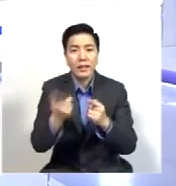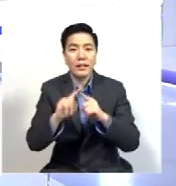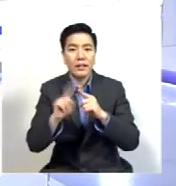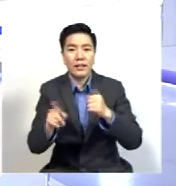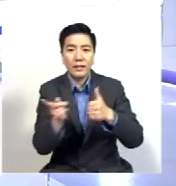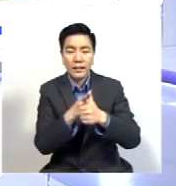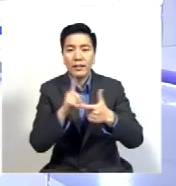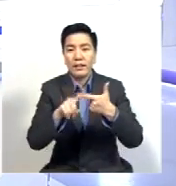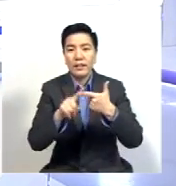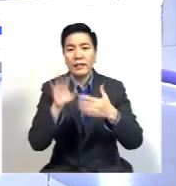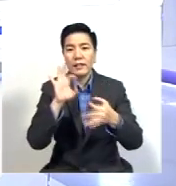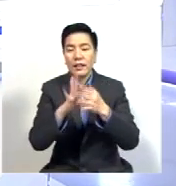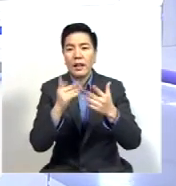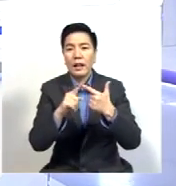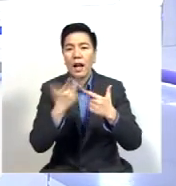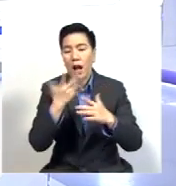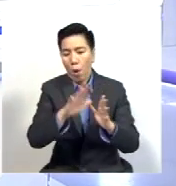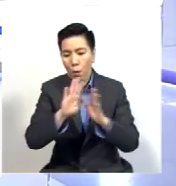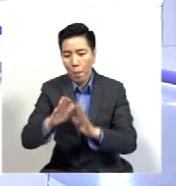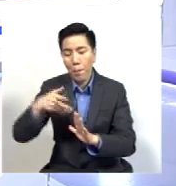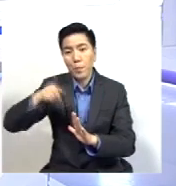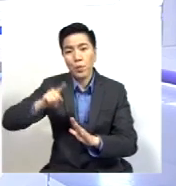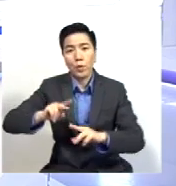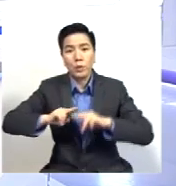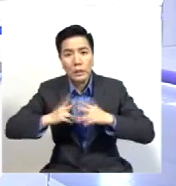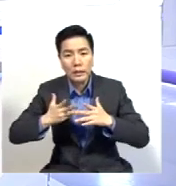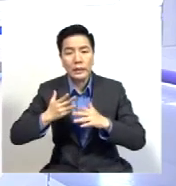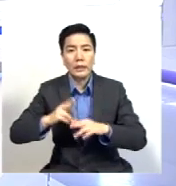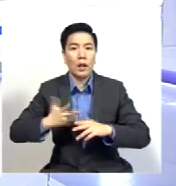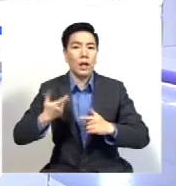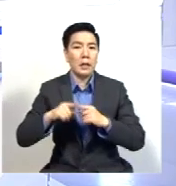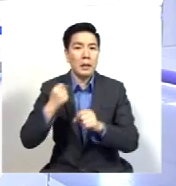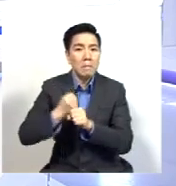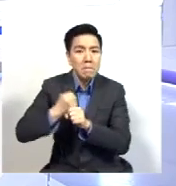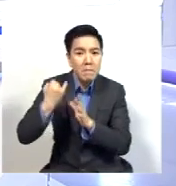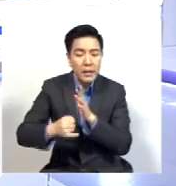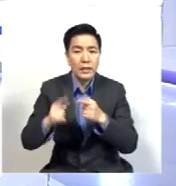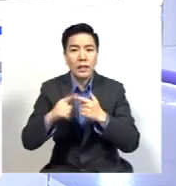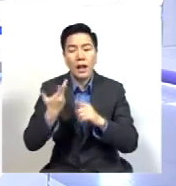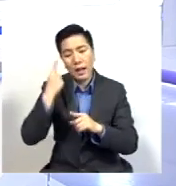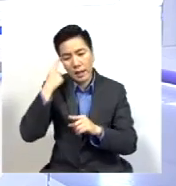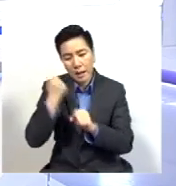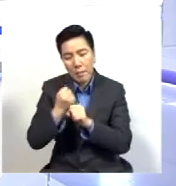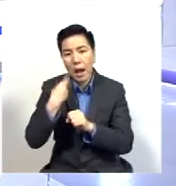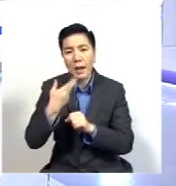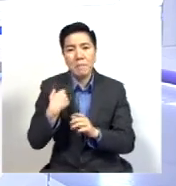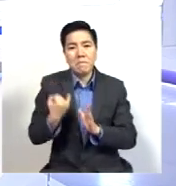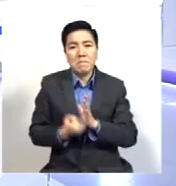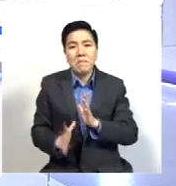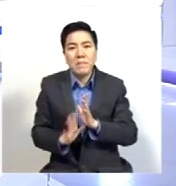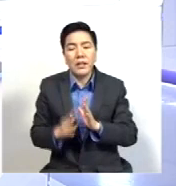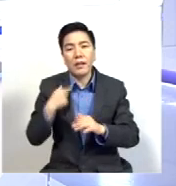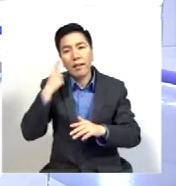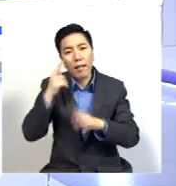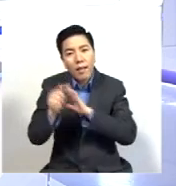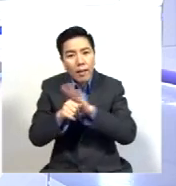าที่2ฆ่าผู้อื่นเพื่อที่จะเอาไว้ซึ่งผลประโยชน์อันเกิดประโยชน์กับตัวเองได้กระทำผิดหรือเพื่อหลีกเลี่ยงให้พ้นอาญาในความ